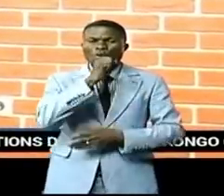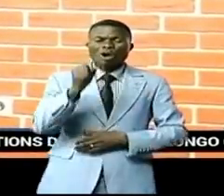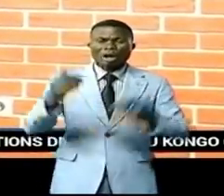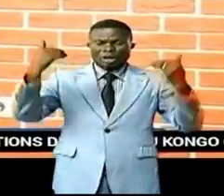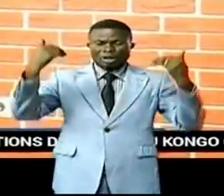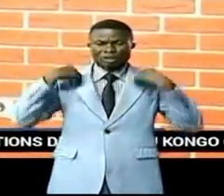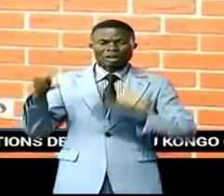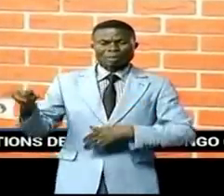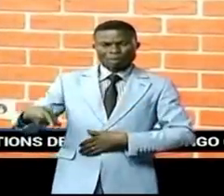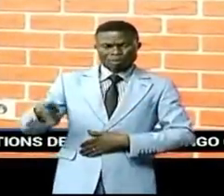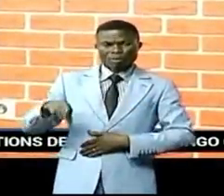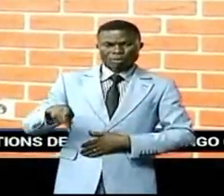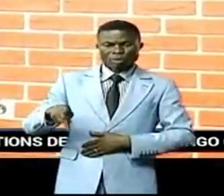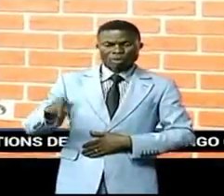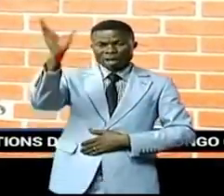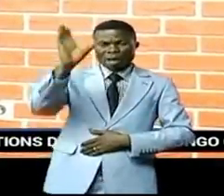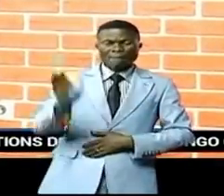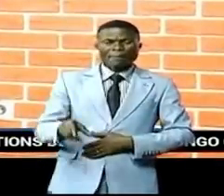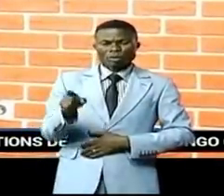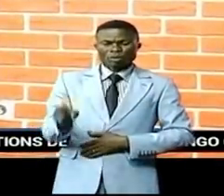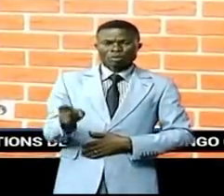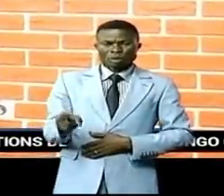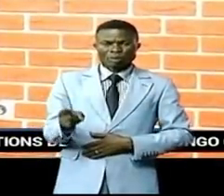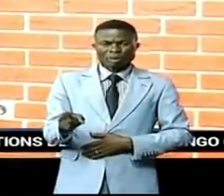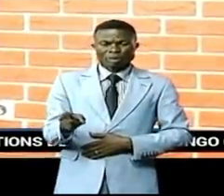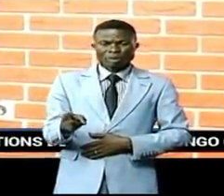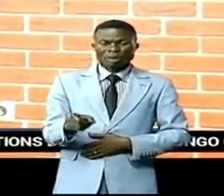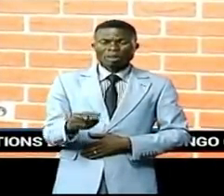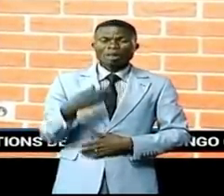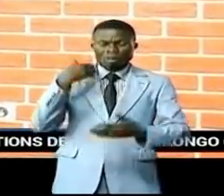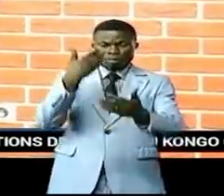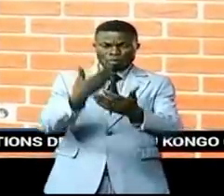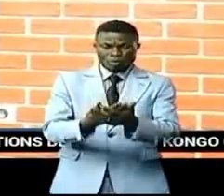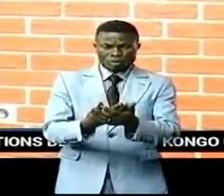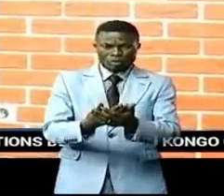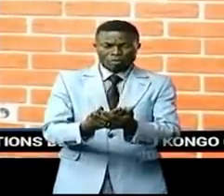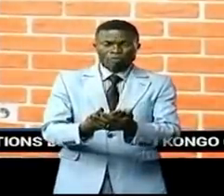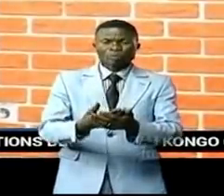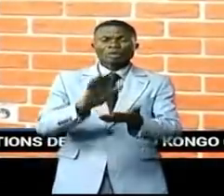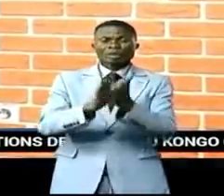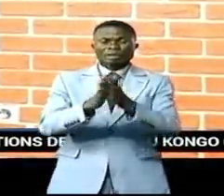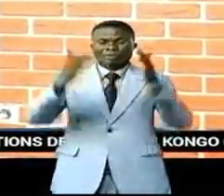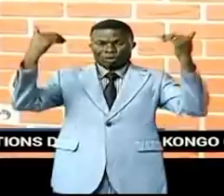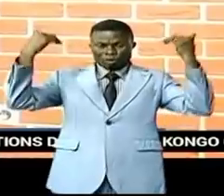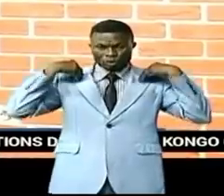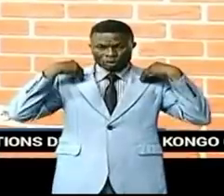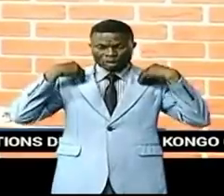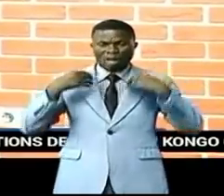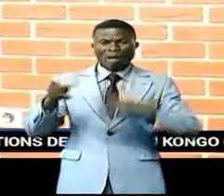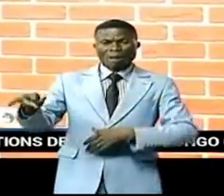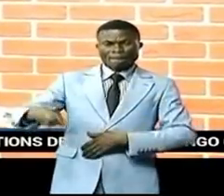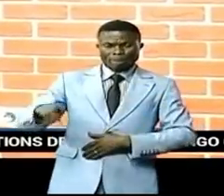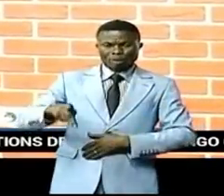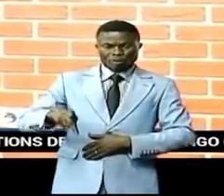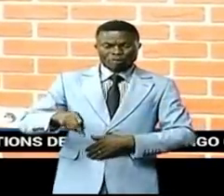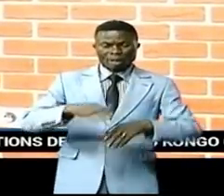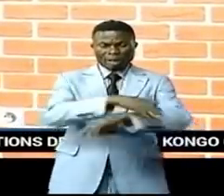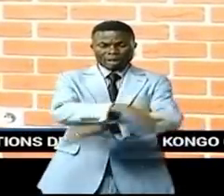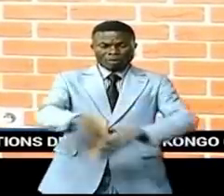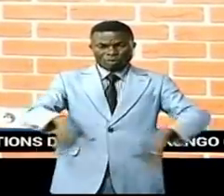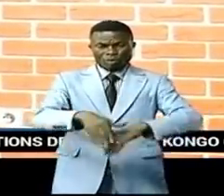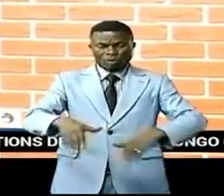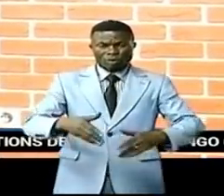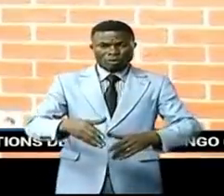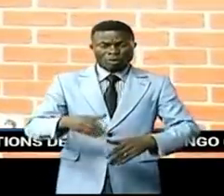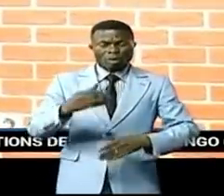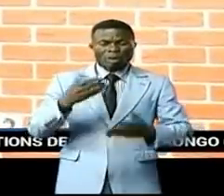la province du Congo central. Quand je suis arrivé à la tête de la coordination provinciale de péage, j'ai tout